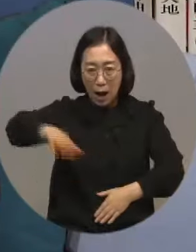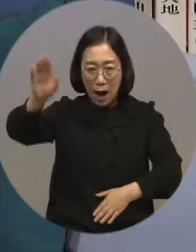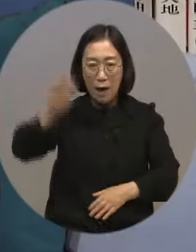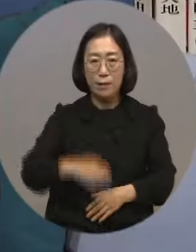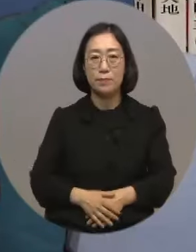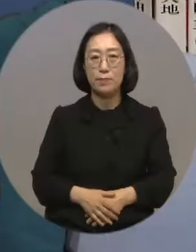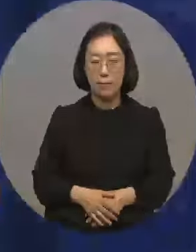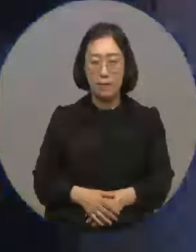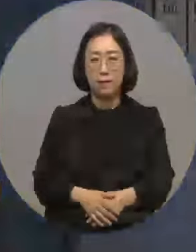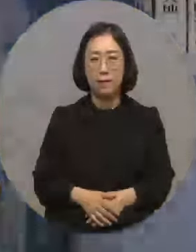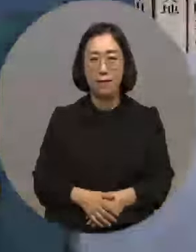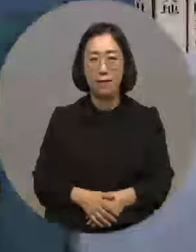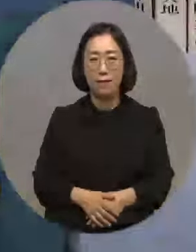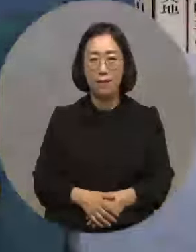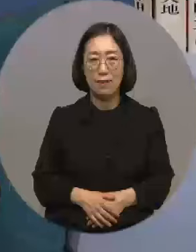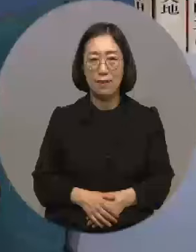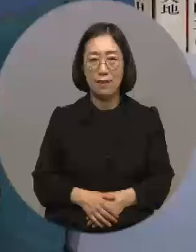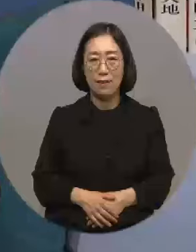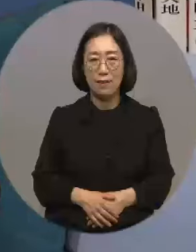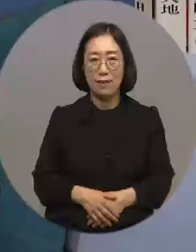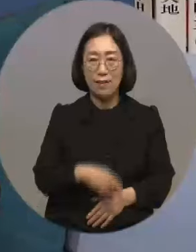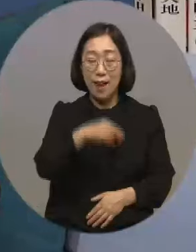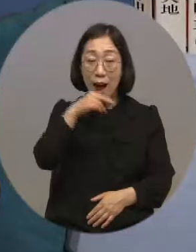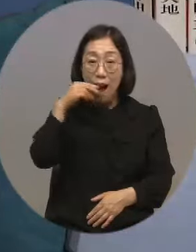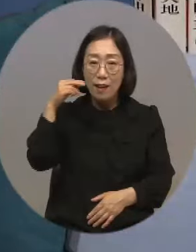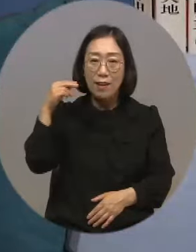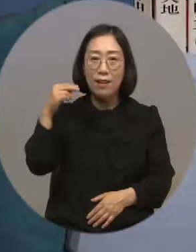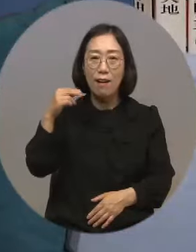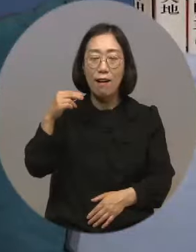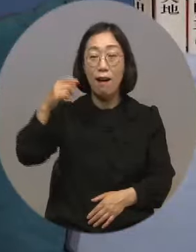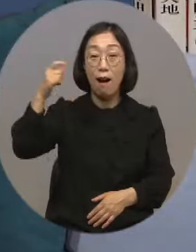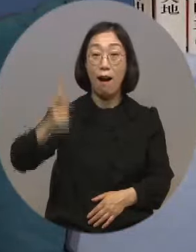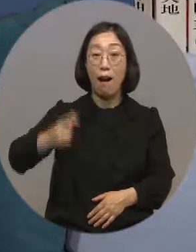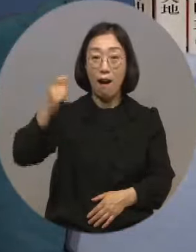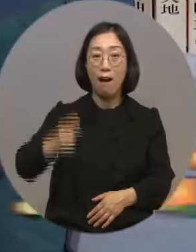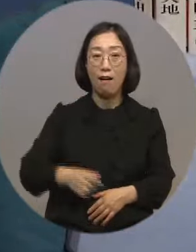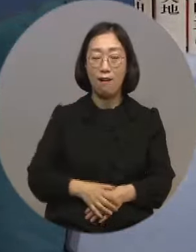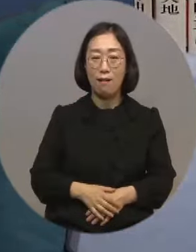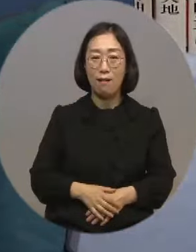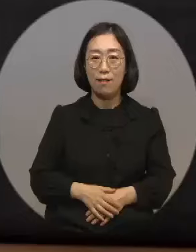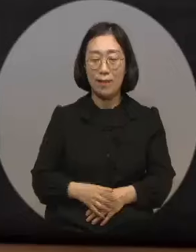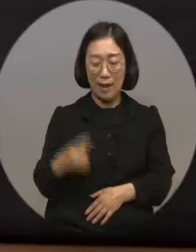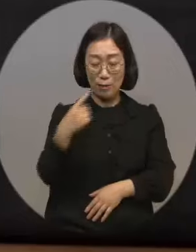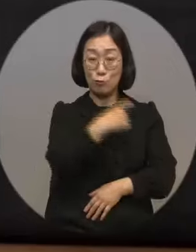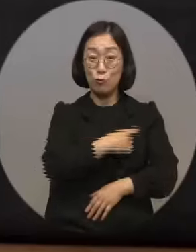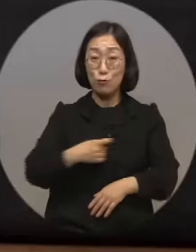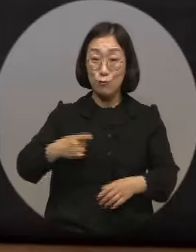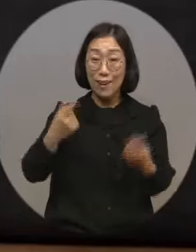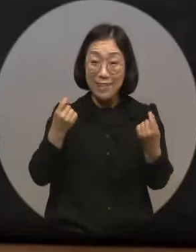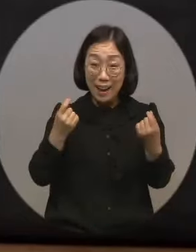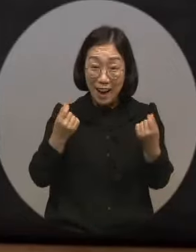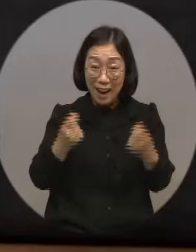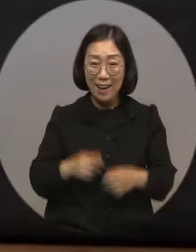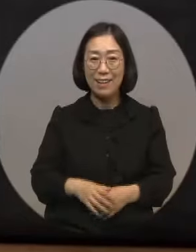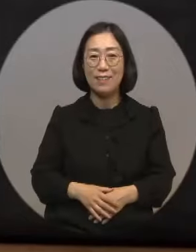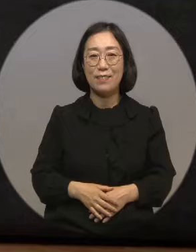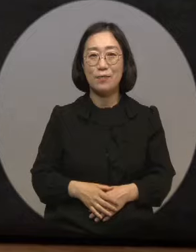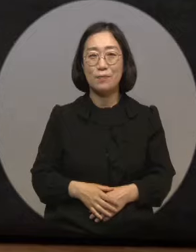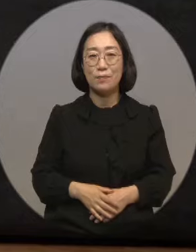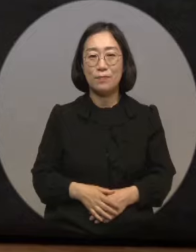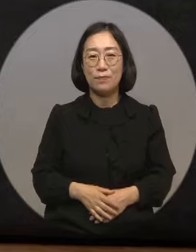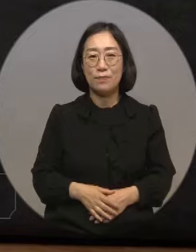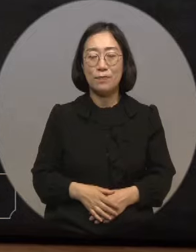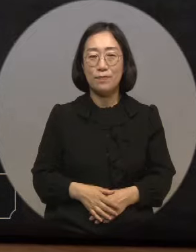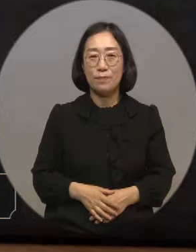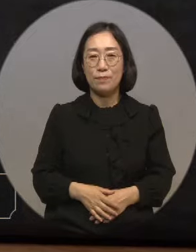잔향이 아직도 남아있어요. 아, 진짜 너무 강한데, 이거 향수 아닌가요? 향수? 향수 아닌가요?